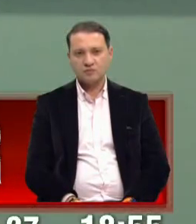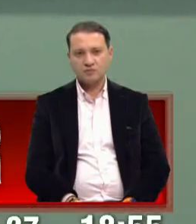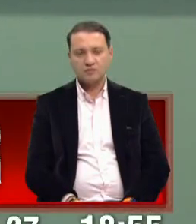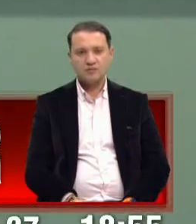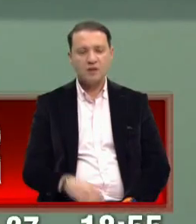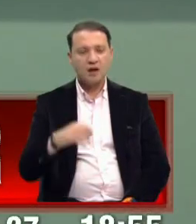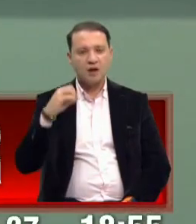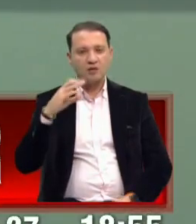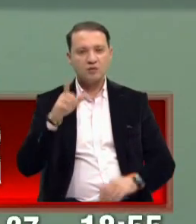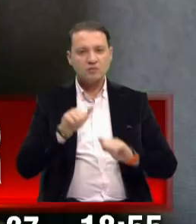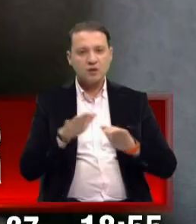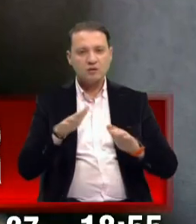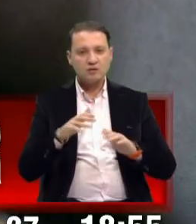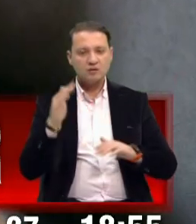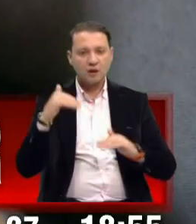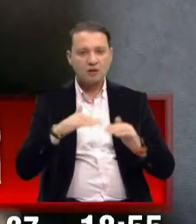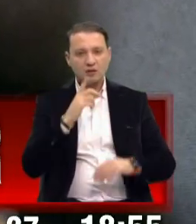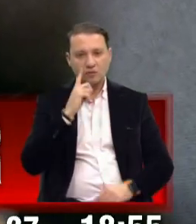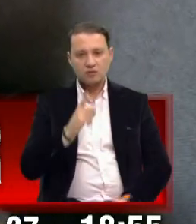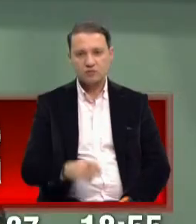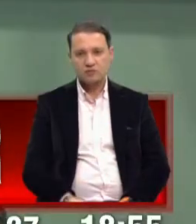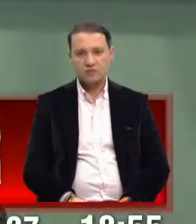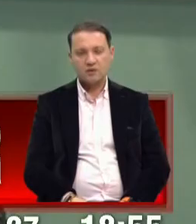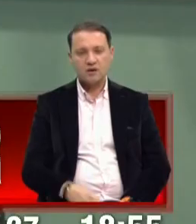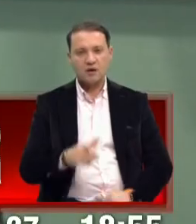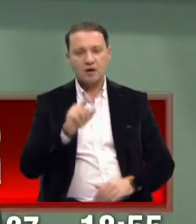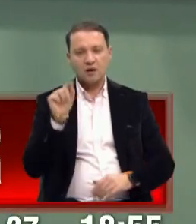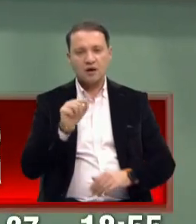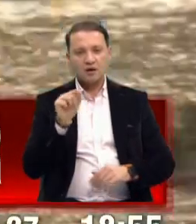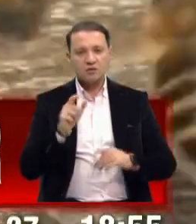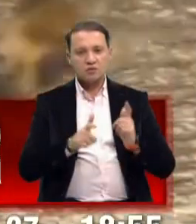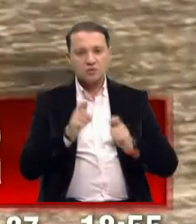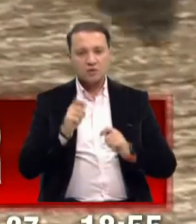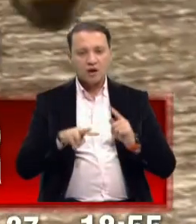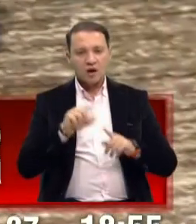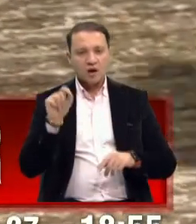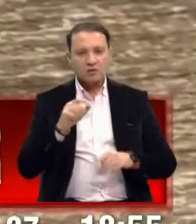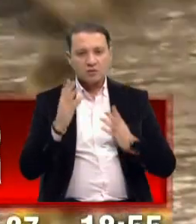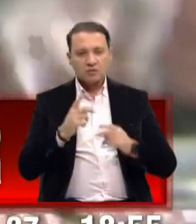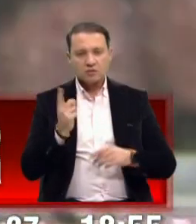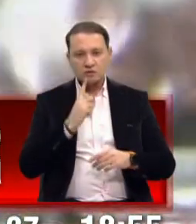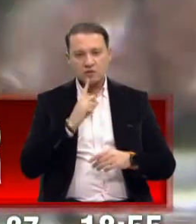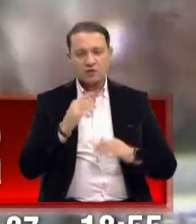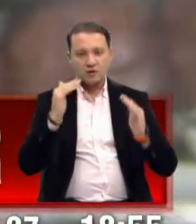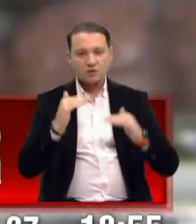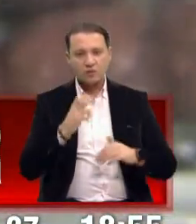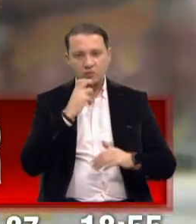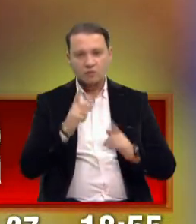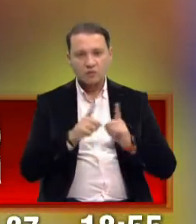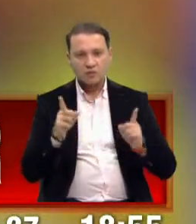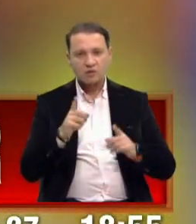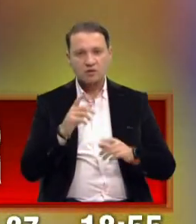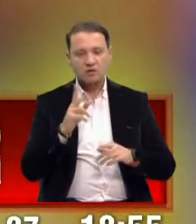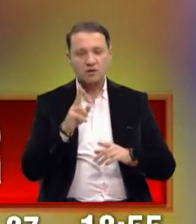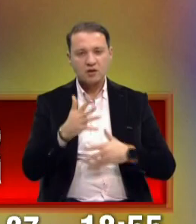elektromanyetik dalgalar arı sütü Aslında arılar için olan bir şey raf ömrü uzatan katkı